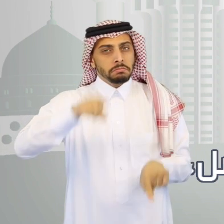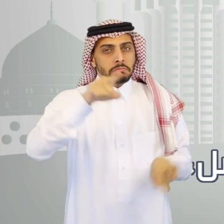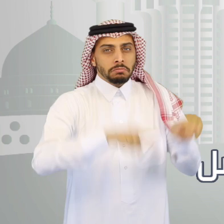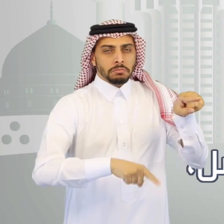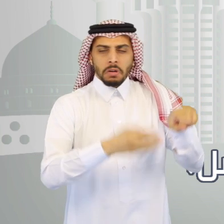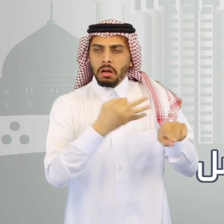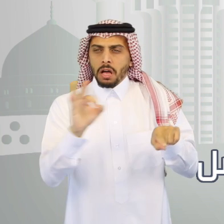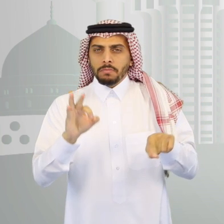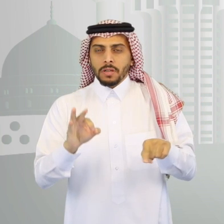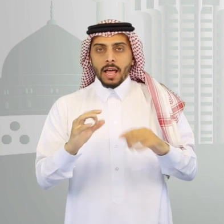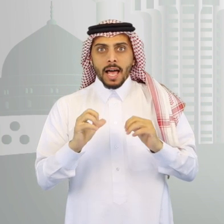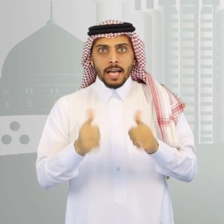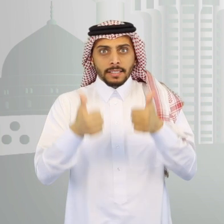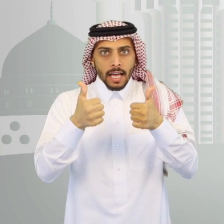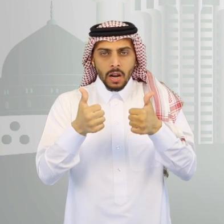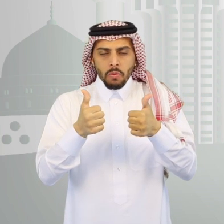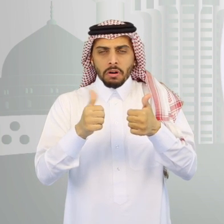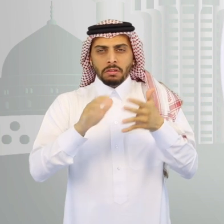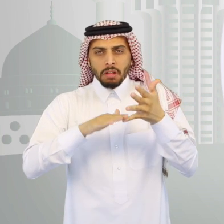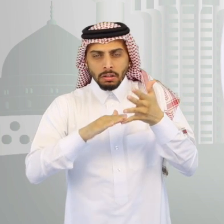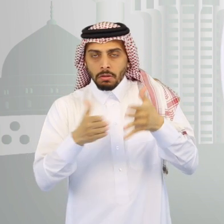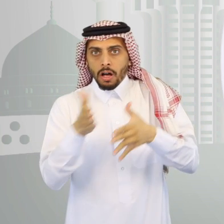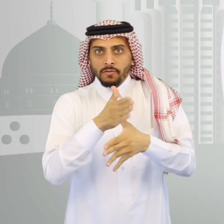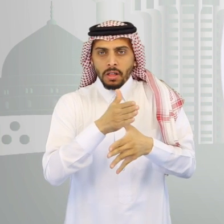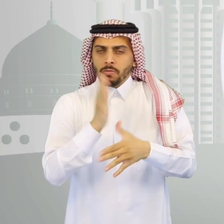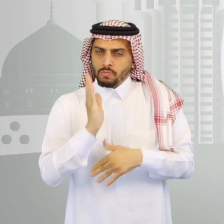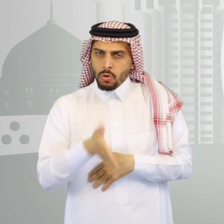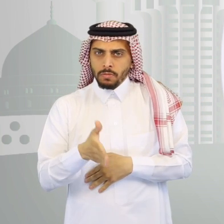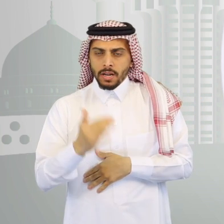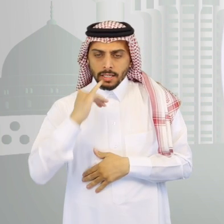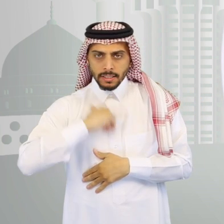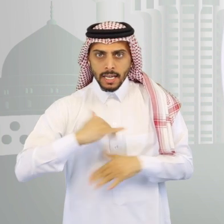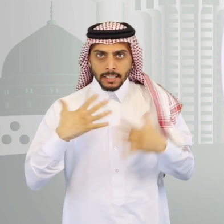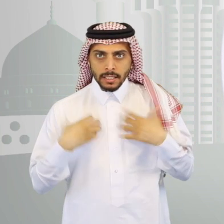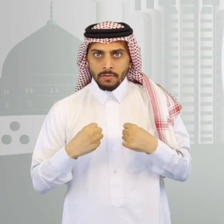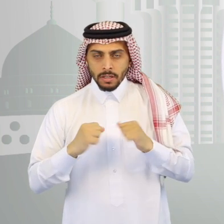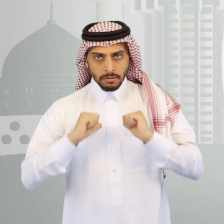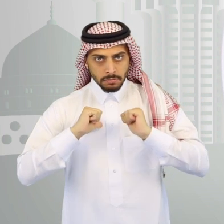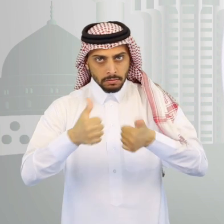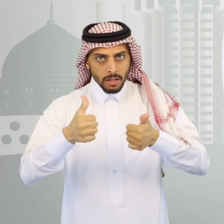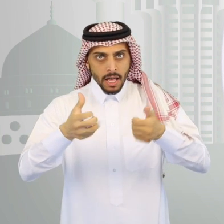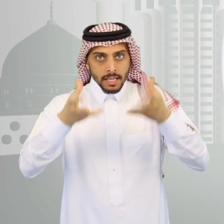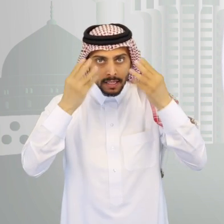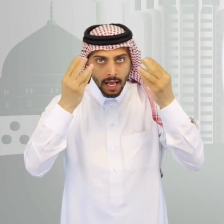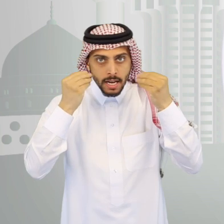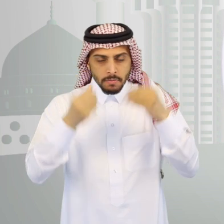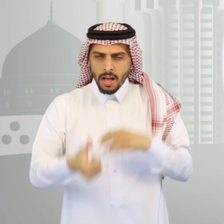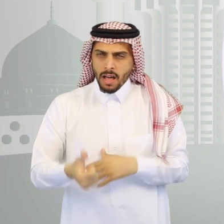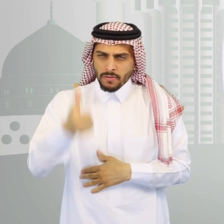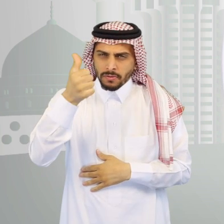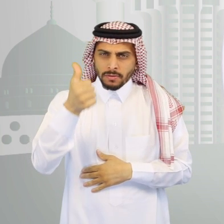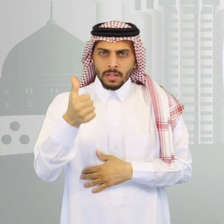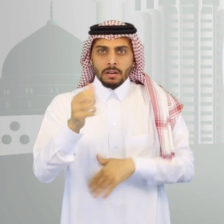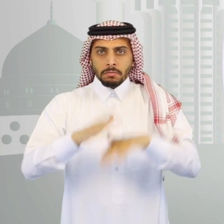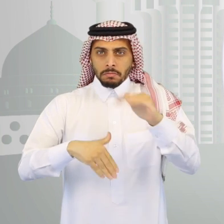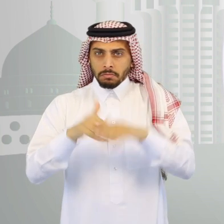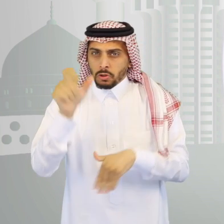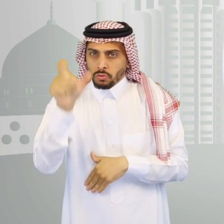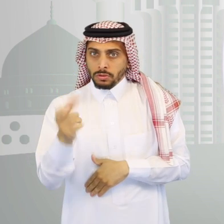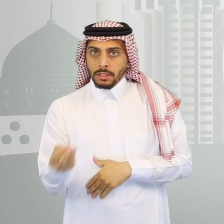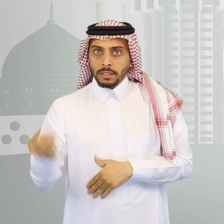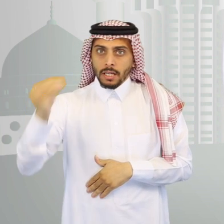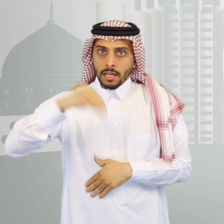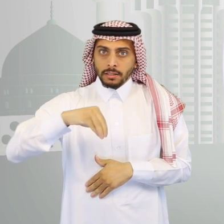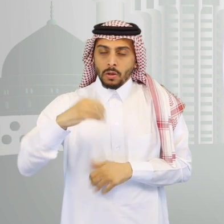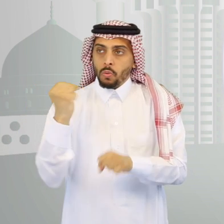من النتائج الافضل تشمل تحسن الصحه الجسديه والانجاز التعليمي الافضل وتحسين المهارات